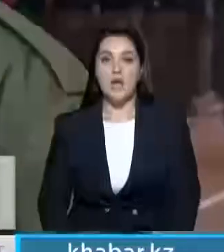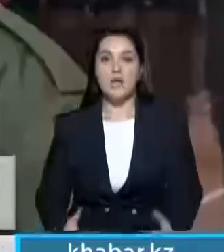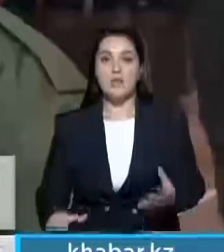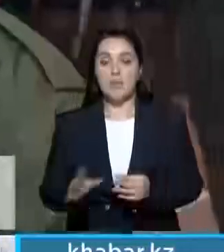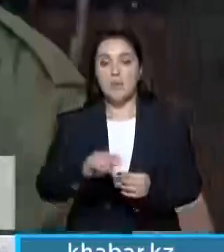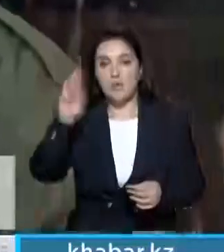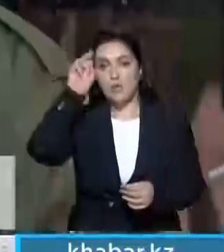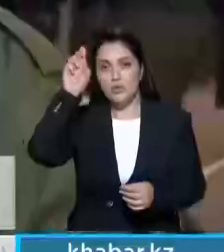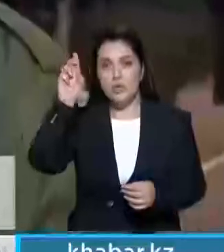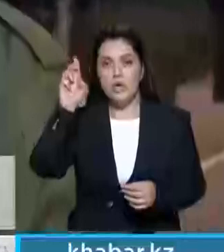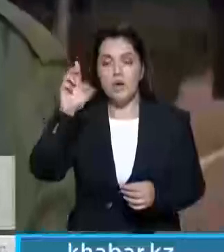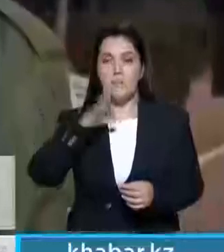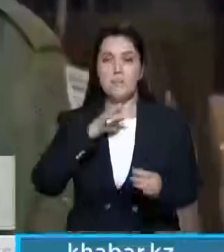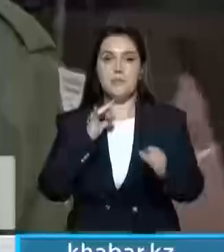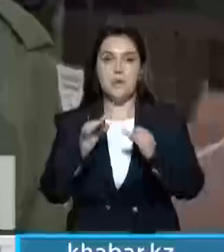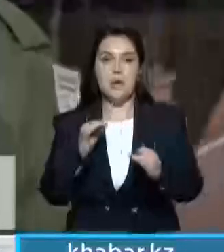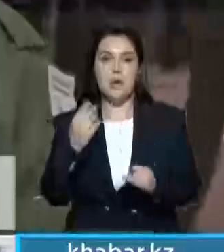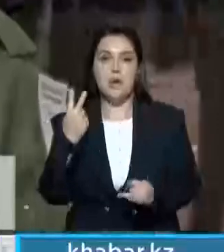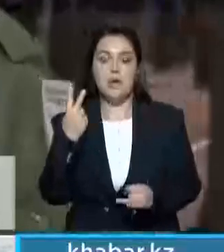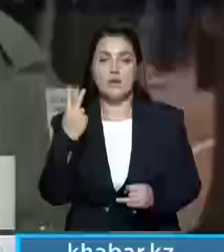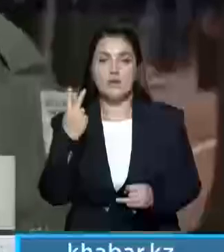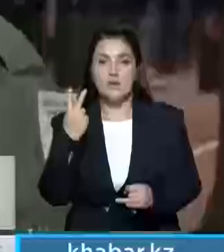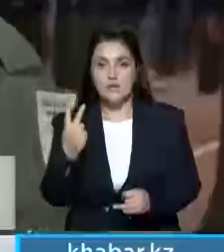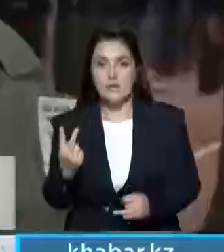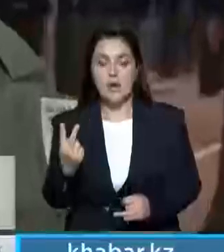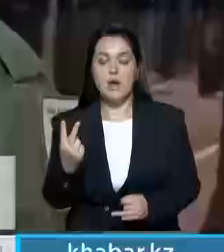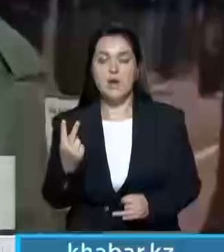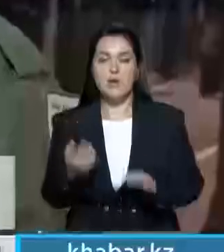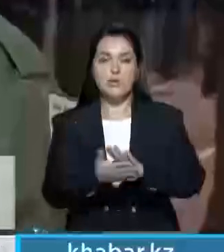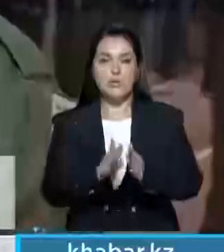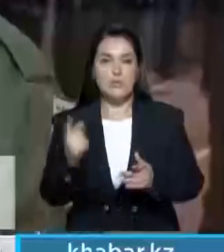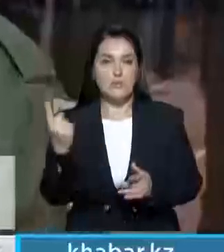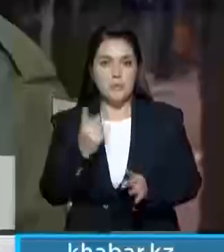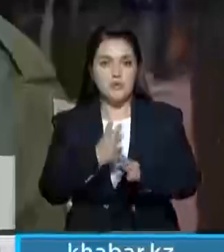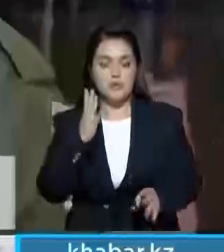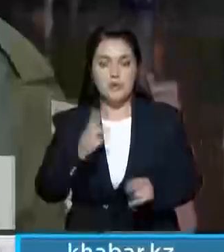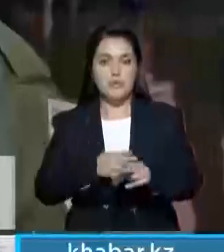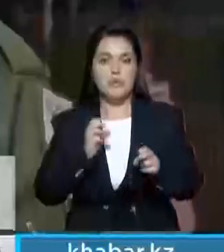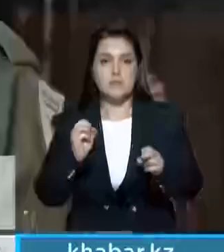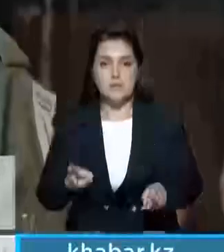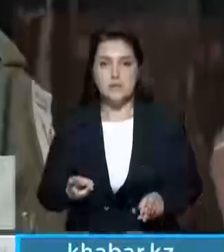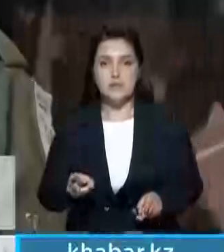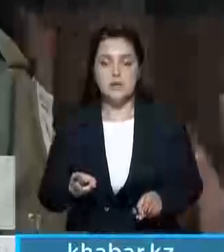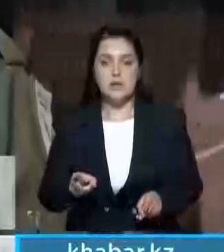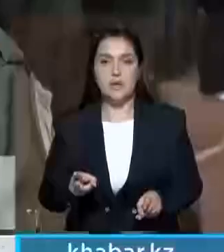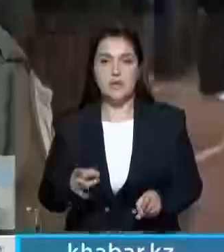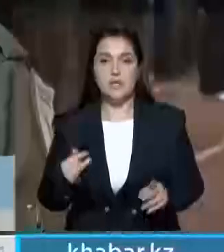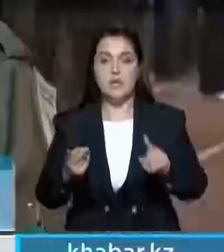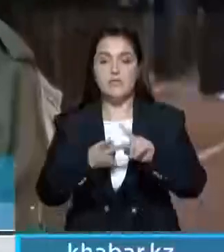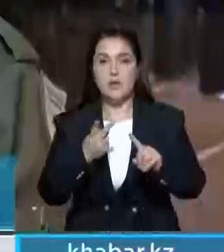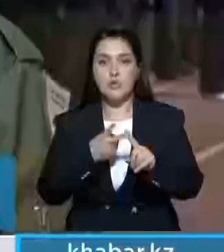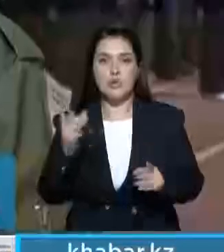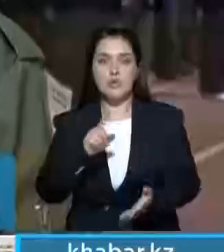вели переговоры, мы поставили два условия. Первое – это безопасность наших ребят. Все-таки это стройка, это процесс. И второе, что они